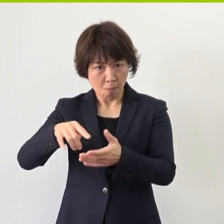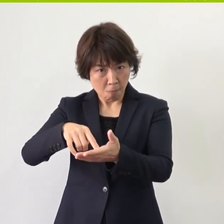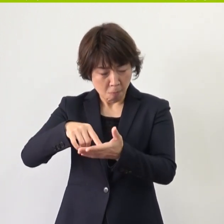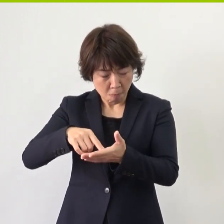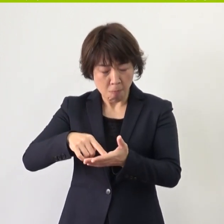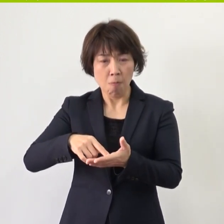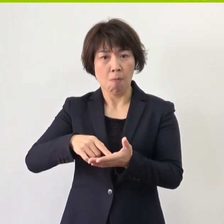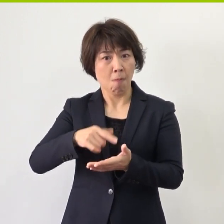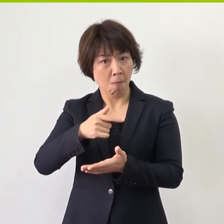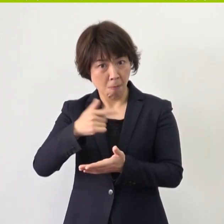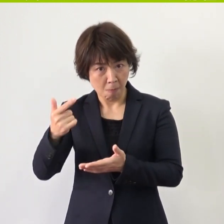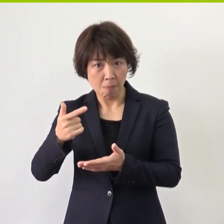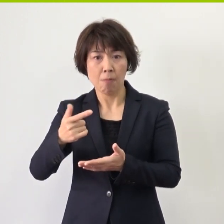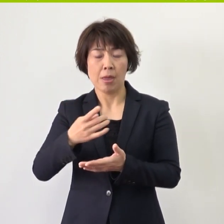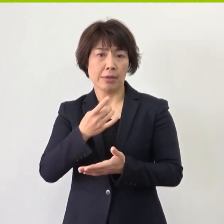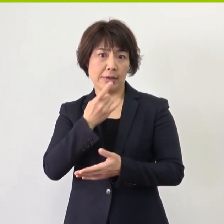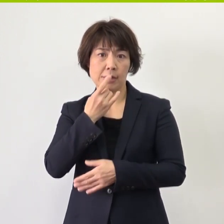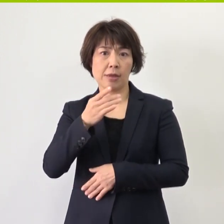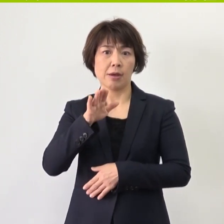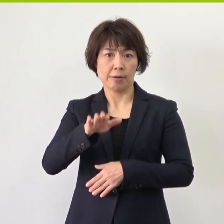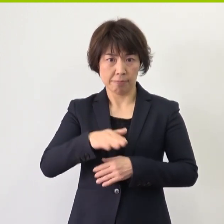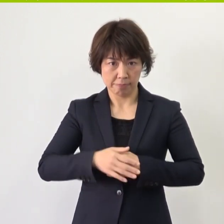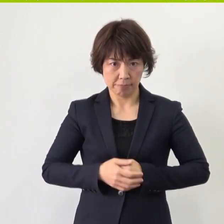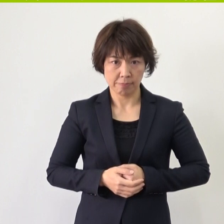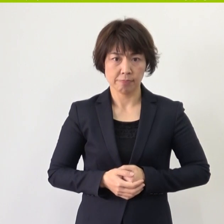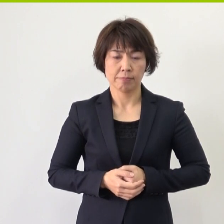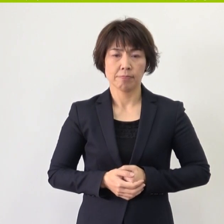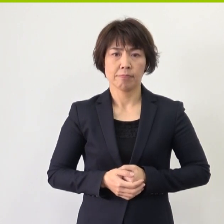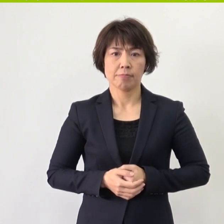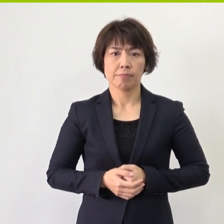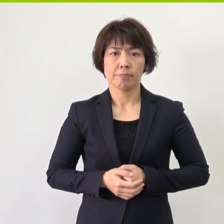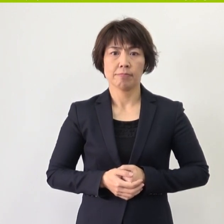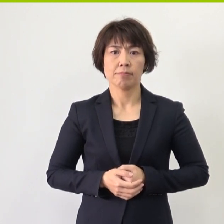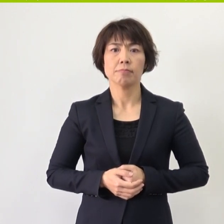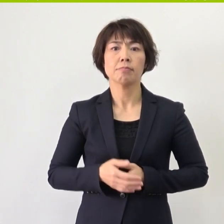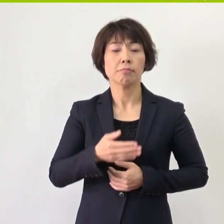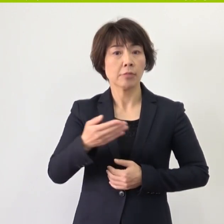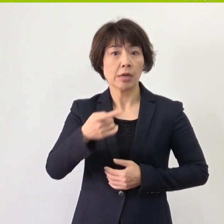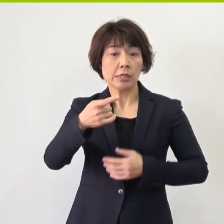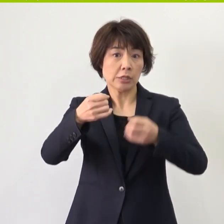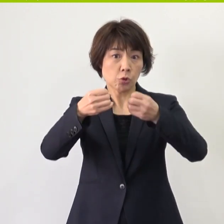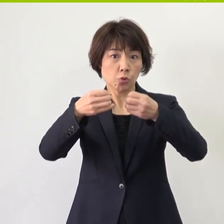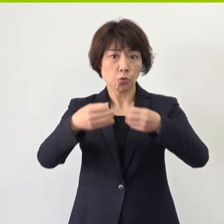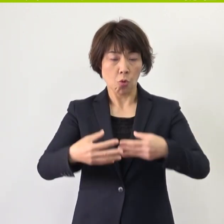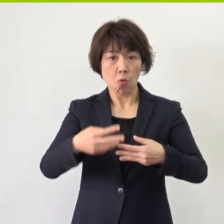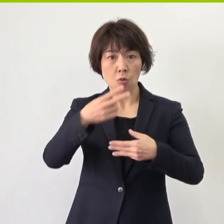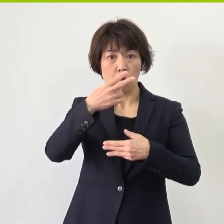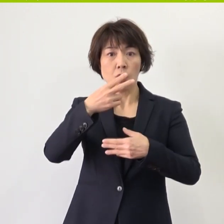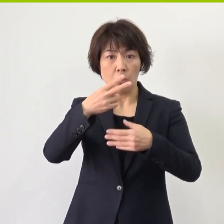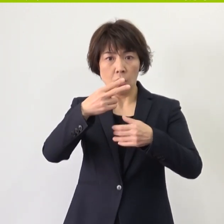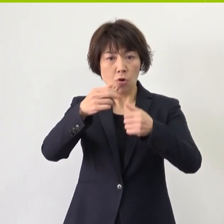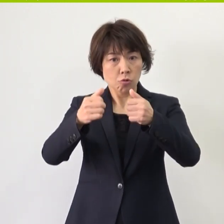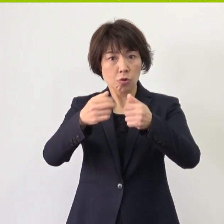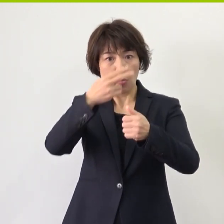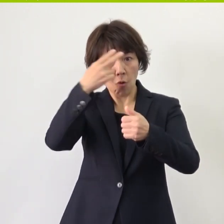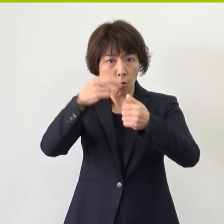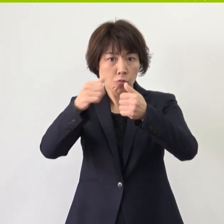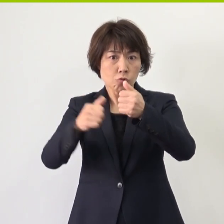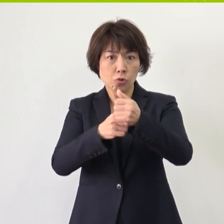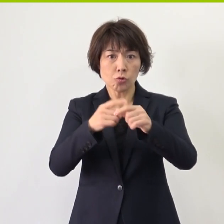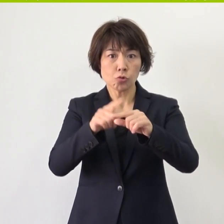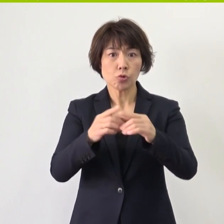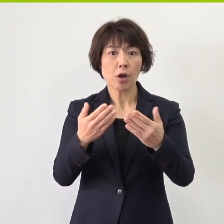を寄せていただいているところでございます。次に一条附属中学校